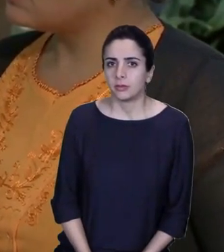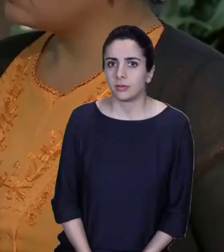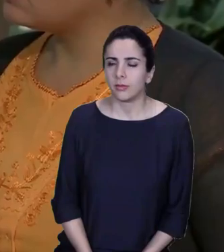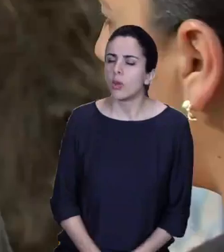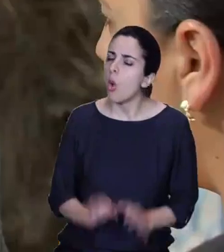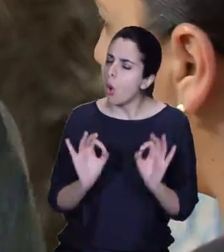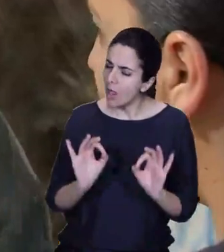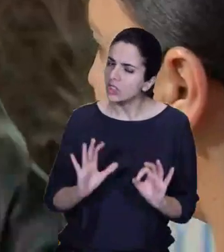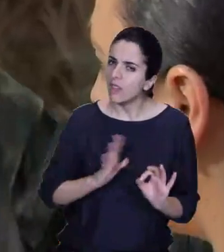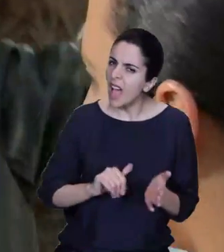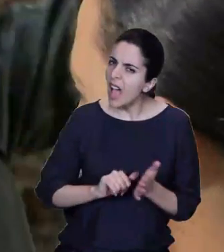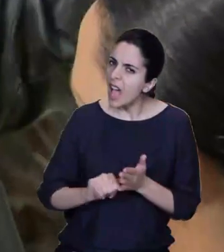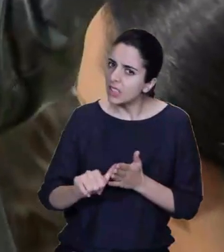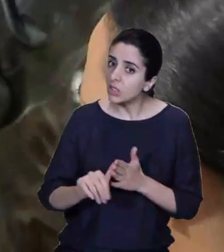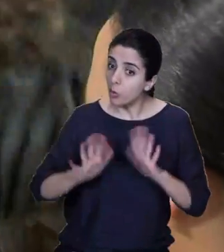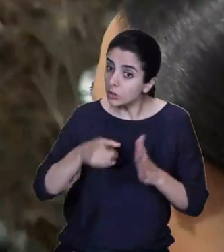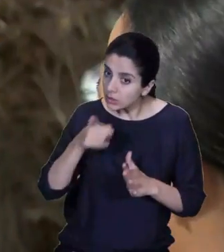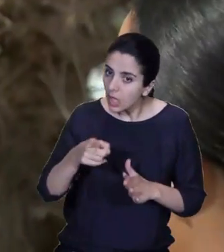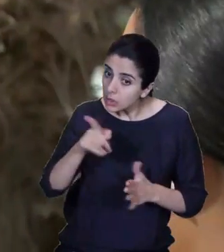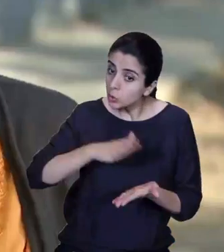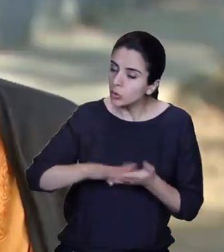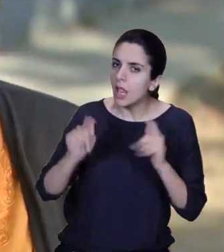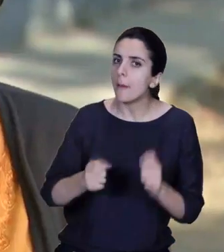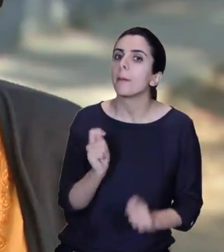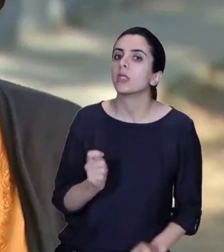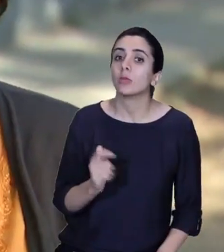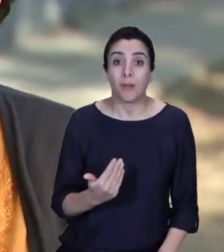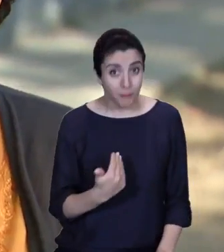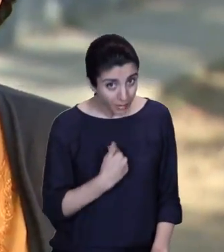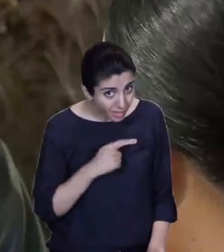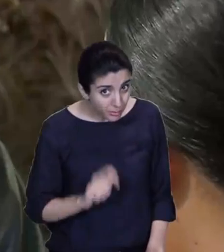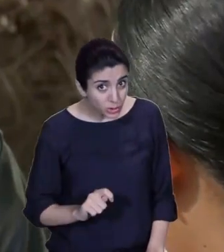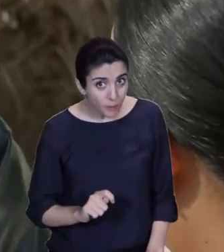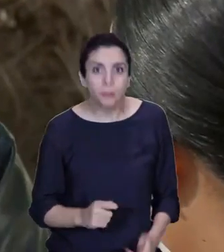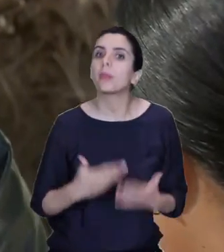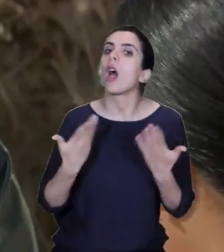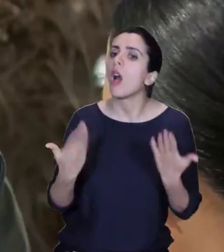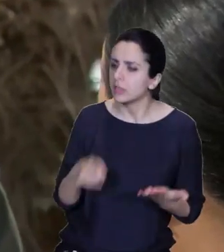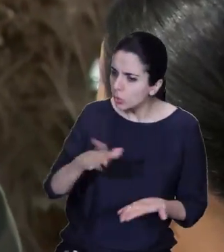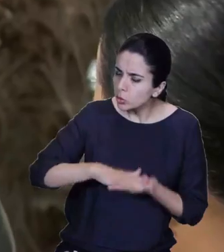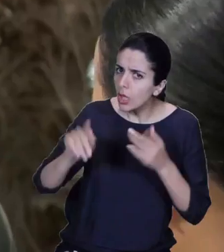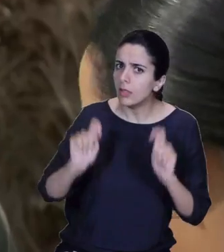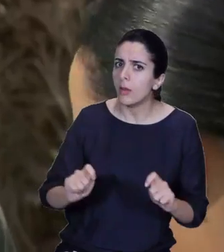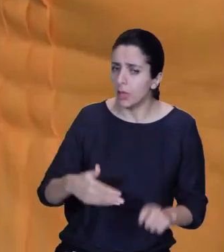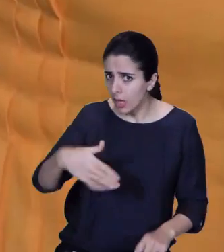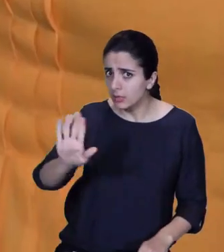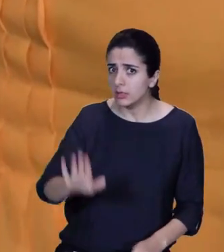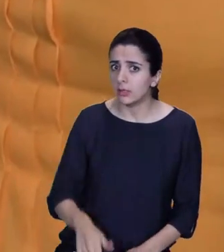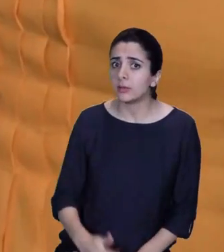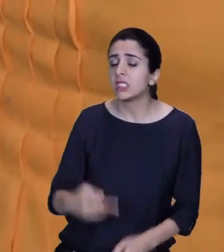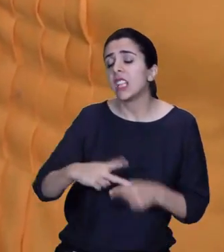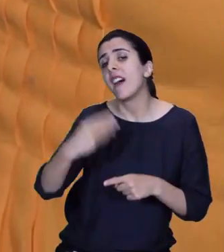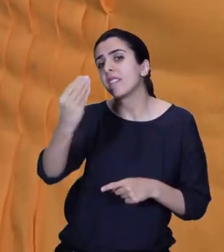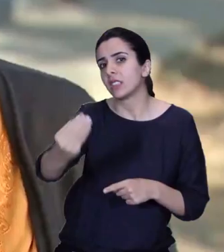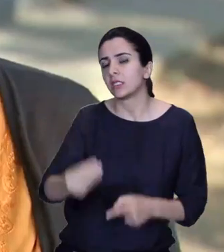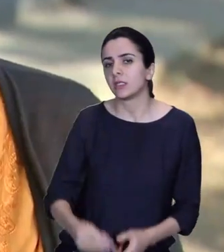Ama olacak. Her şeyi nasıl bozduysan öyle de düzelteceksin. Ben mi düzelteceğim? Evet, sen düzelteceksin. Al bunu. Cep telefonu. Zehra'ya